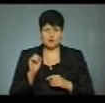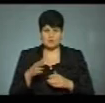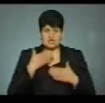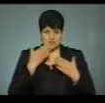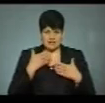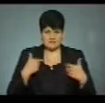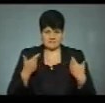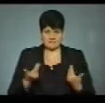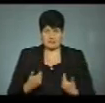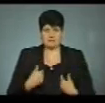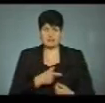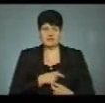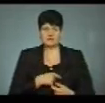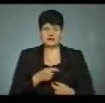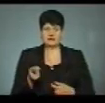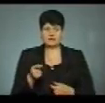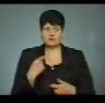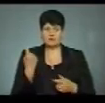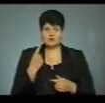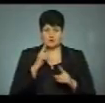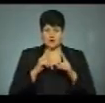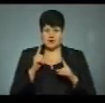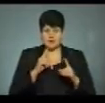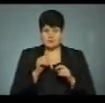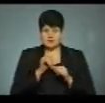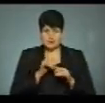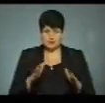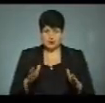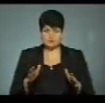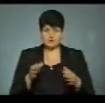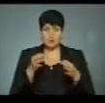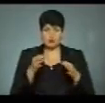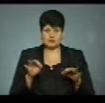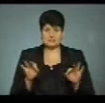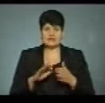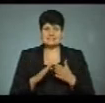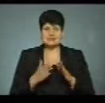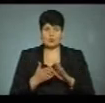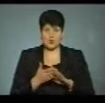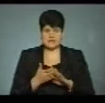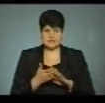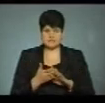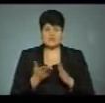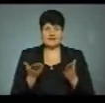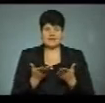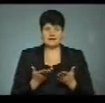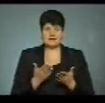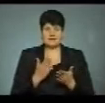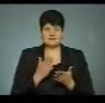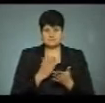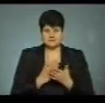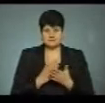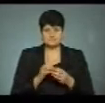звернення. Ми, депутати Тернопільської обласної ради, не можемо допустити ситуації, яка ставить під